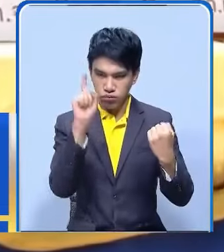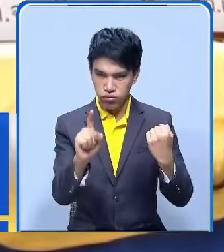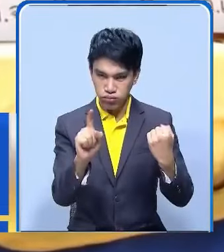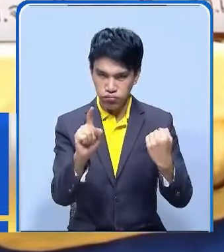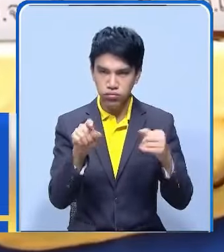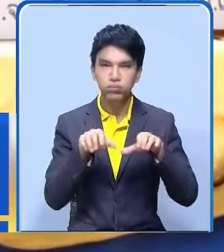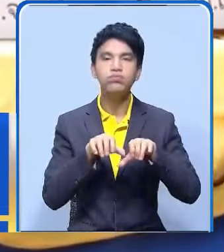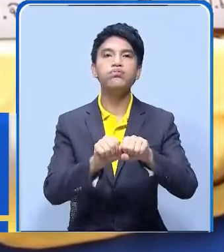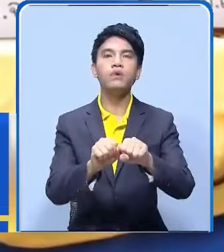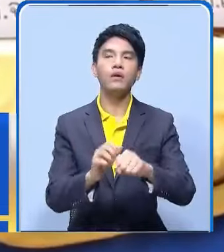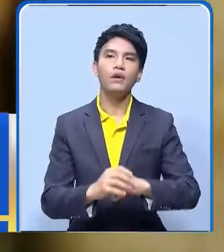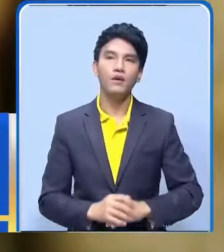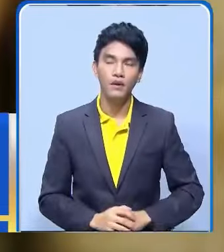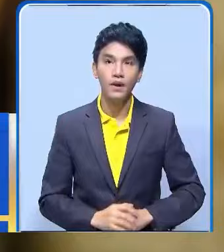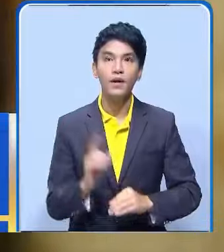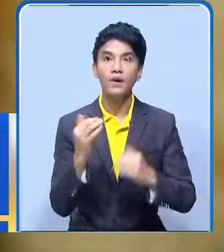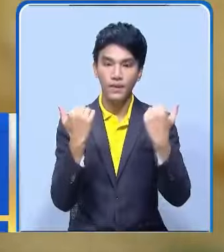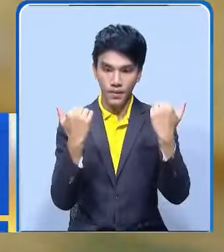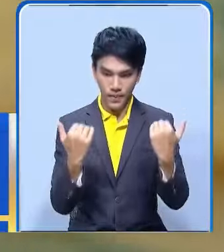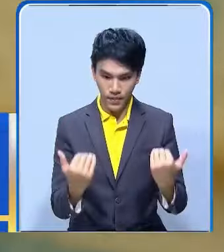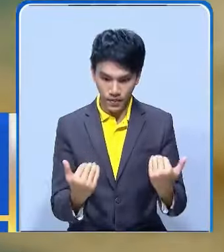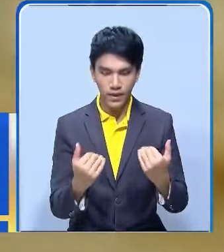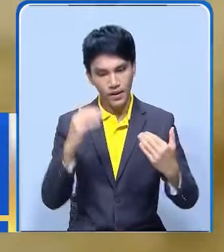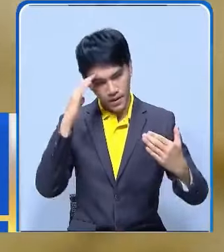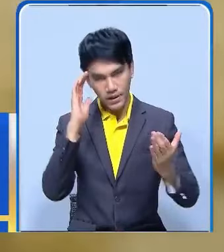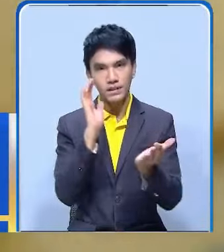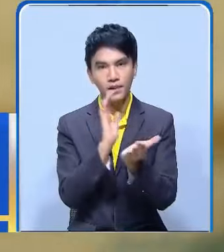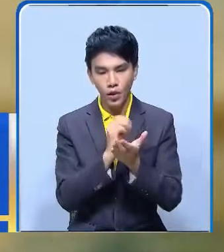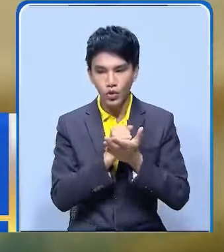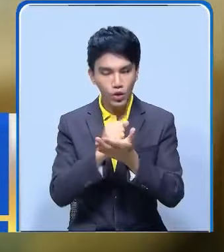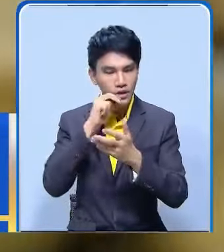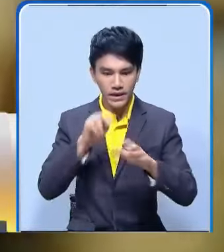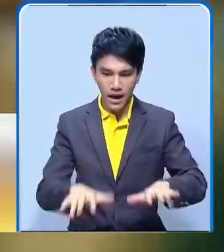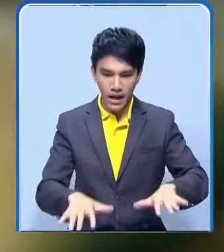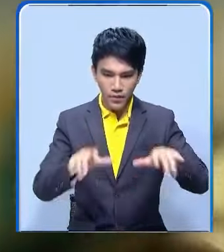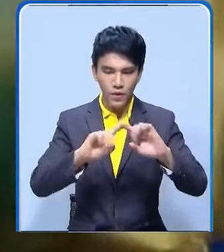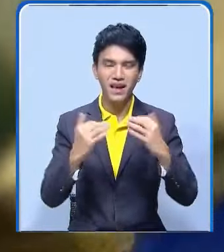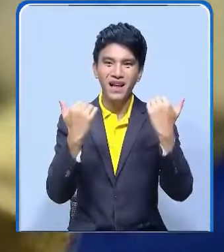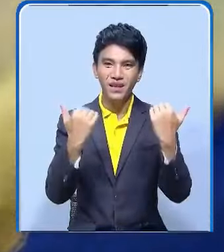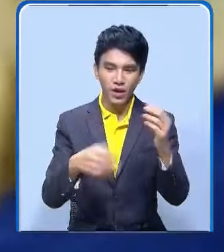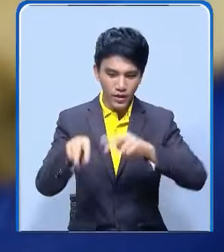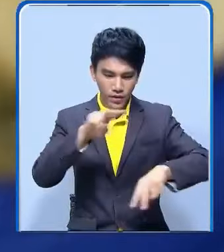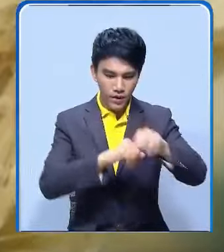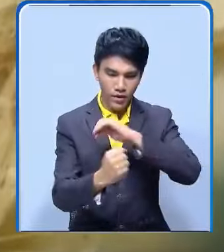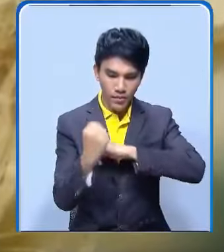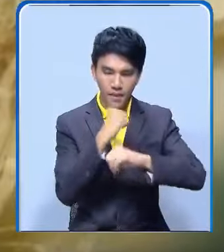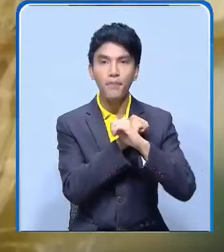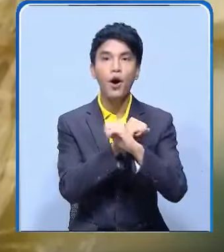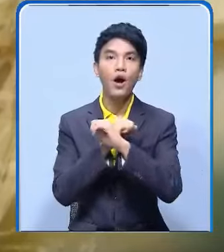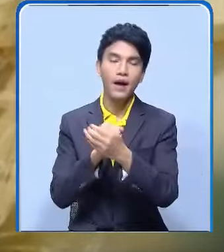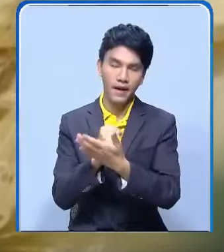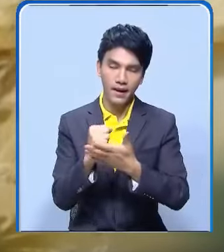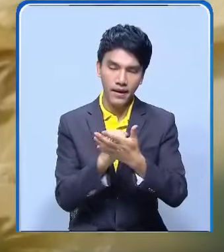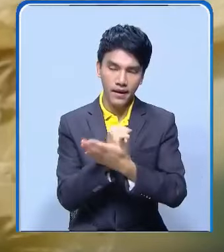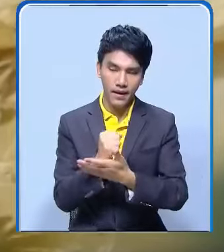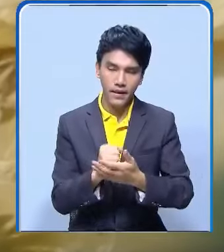สกัดจับนะคะยืนยันว่าแม้ช่วงนี้เจ้าหน้าที่ตำรวจระดมไปช่วยน้ำท่วมกันแต่ว่าก็ยังคงเข้มงวดในการป้องกันปราบปรามยาเสพติดไม่ให้